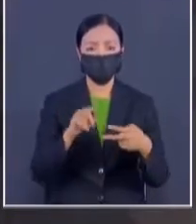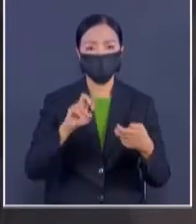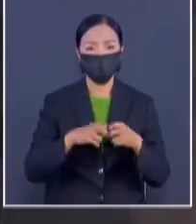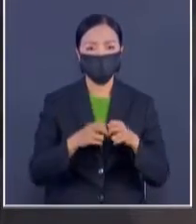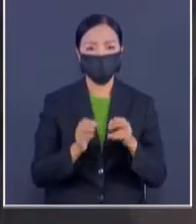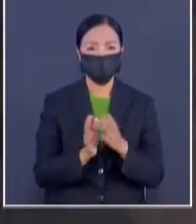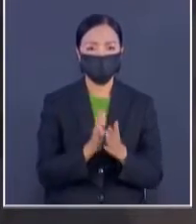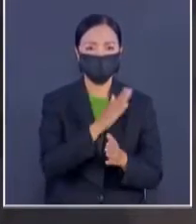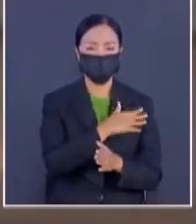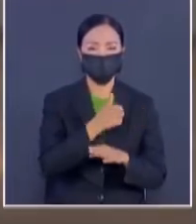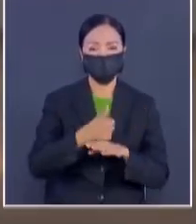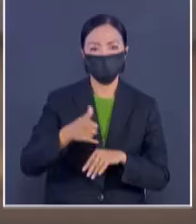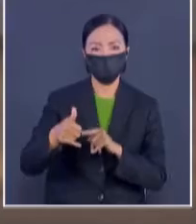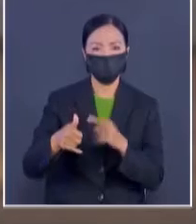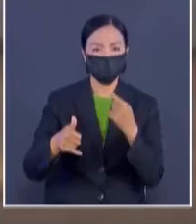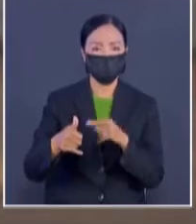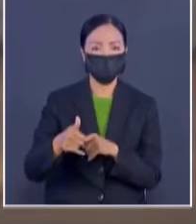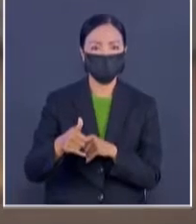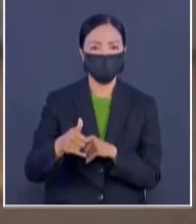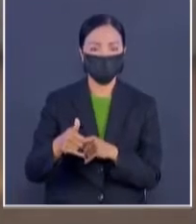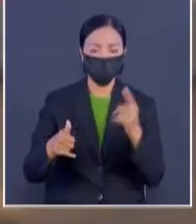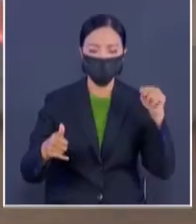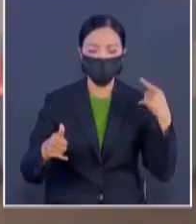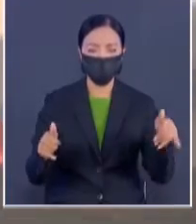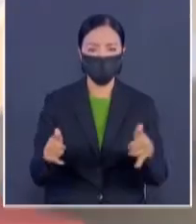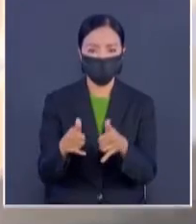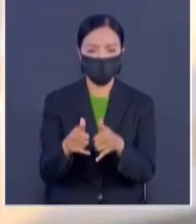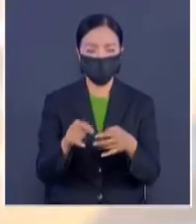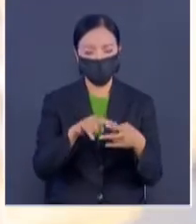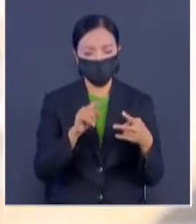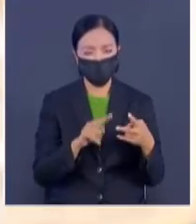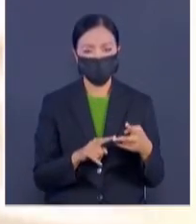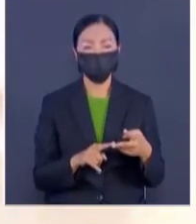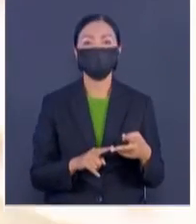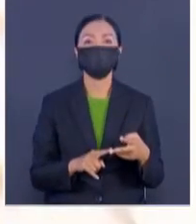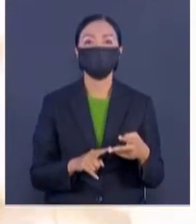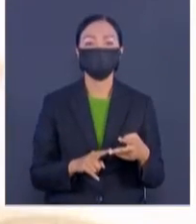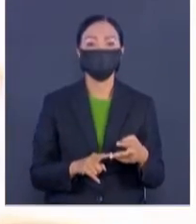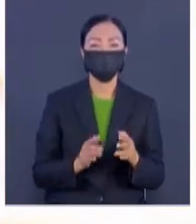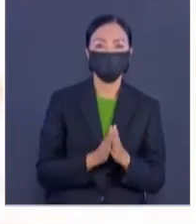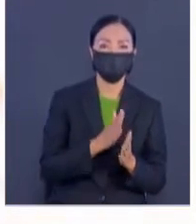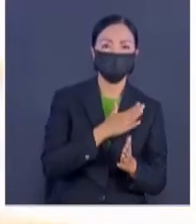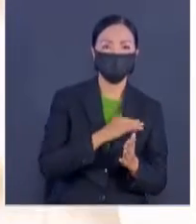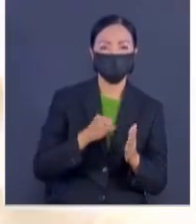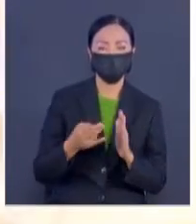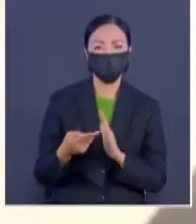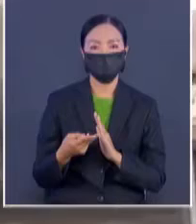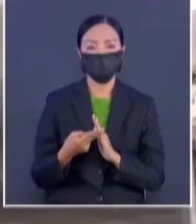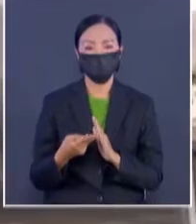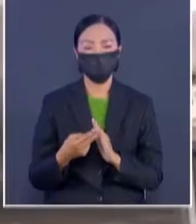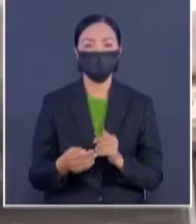ของพระผู้ใหญ่รูปหนึ่งซึ่งมีข้อครหากับสีกาอีกเรื่องหนึ่งก็คือความขัดแย้งระหว่างพระสงฆ์ในจังหวัดหนองค